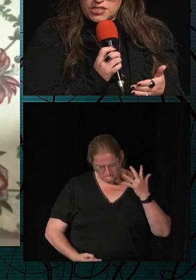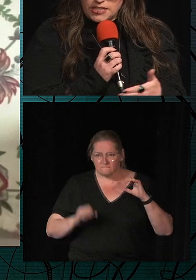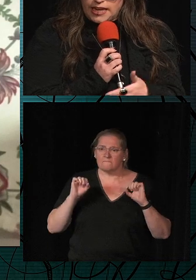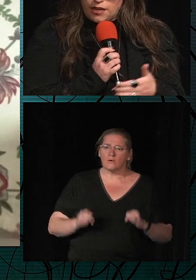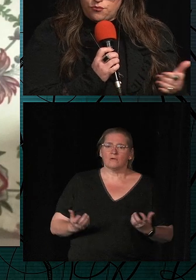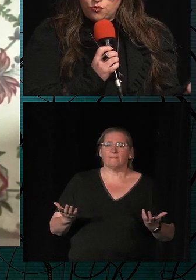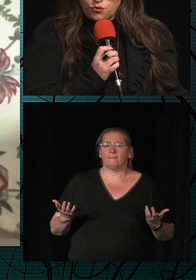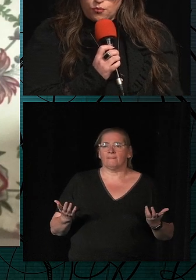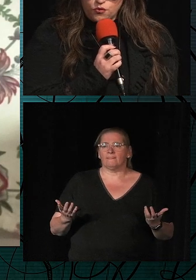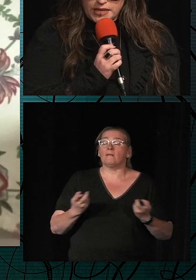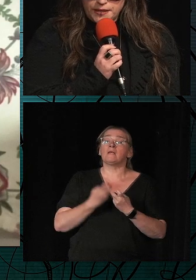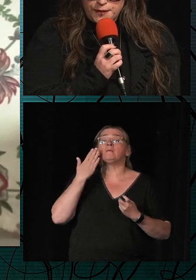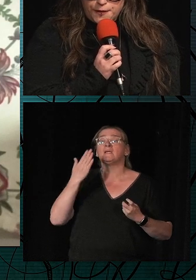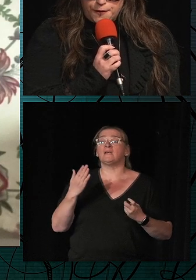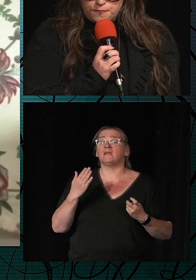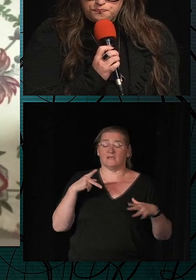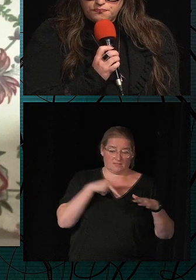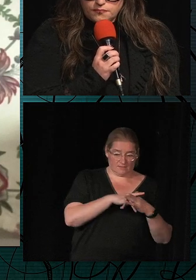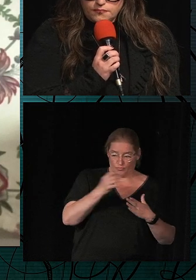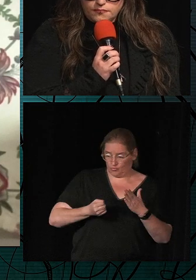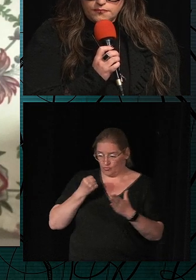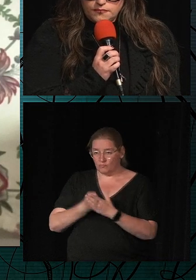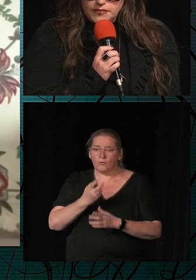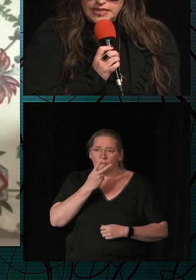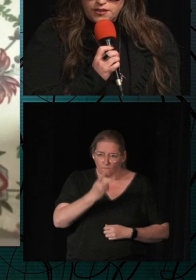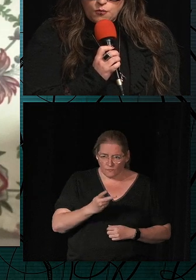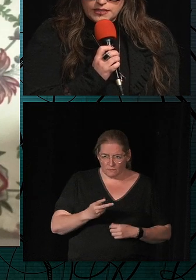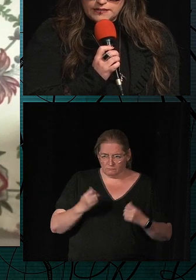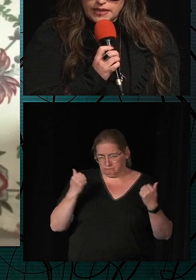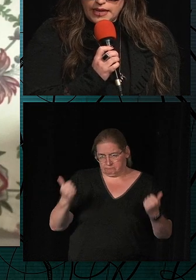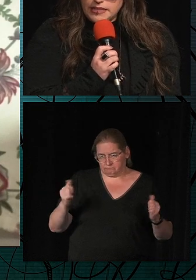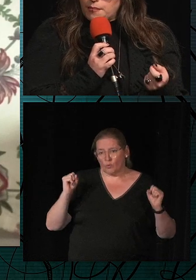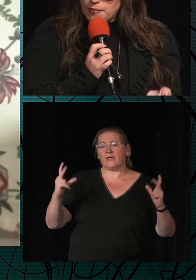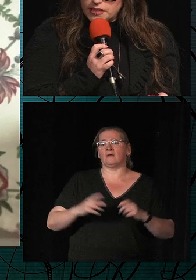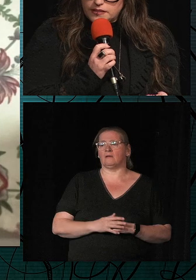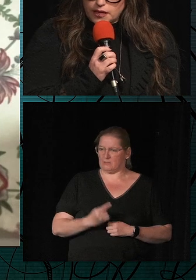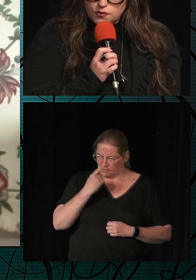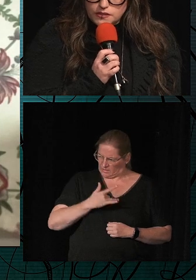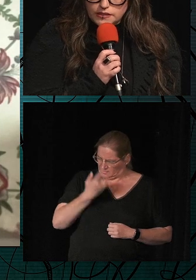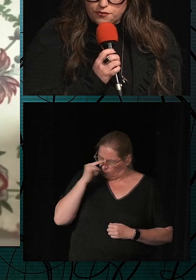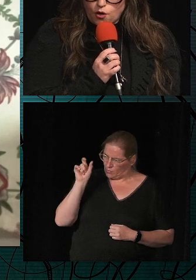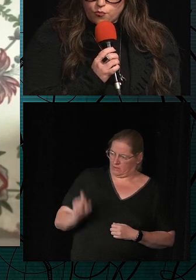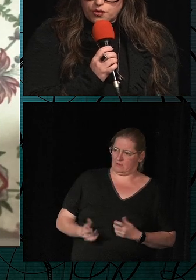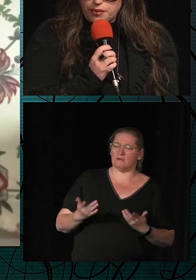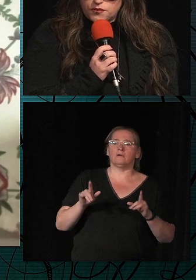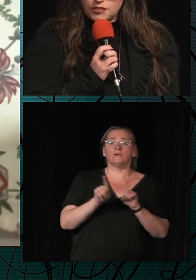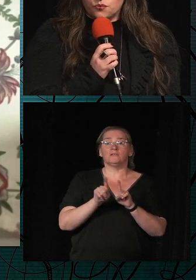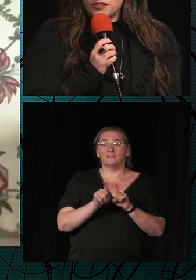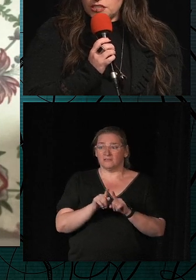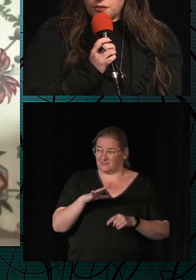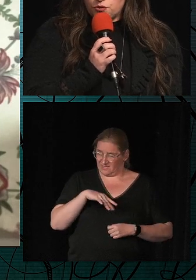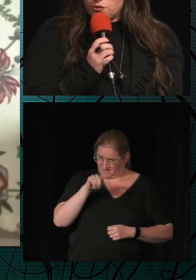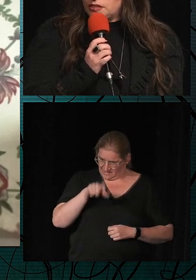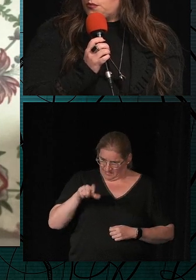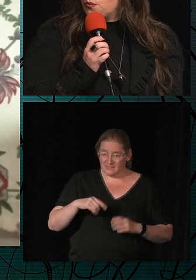on imagine qu'elle l'a vu de bout en bout mais il y a vraiment un intérêt il y a même un intérêt aussi très fort pour les personnes qui